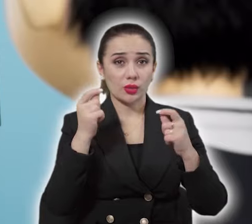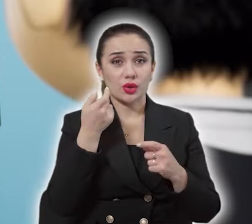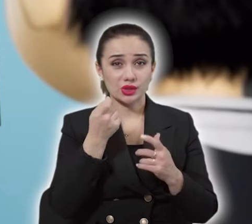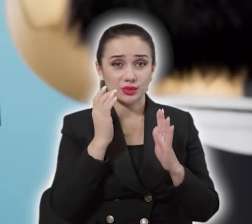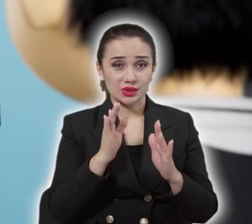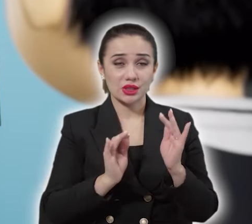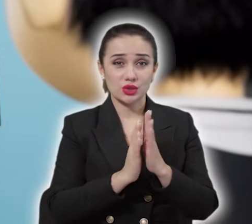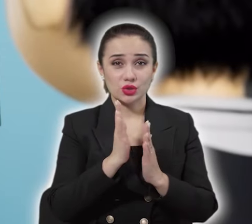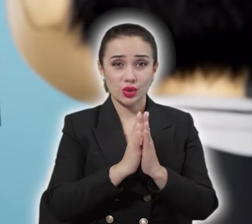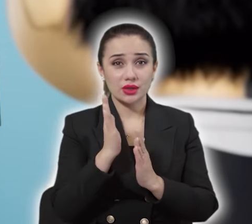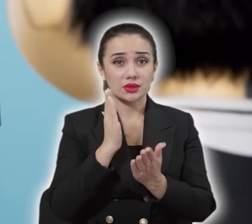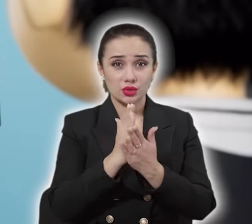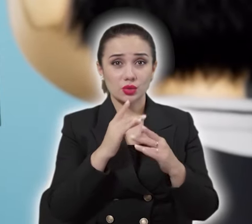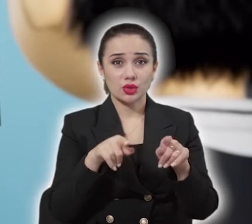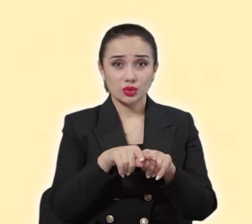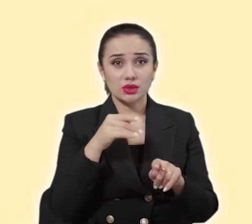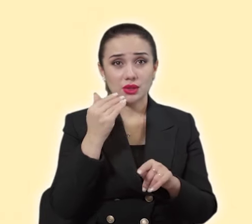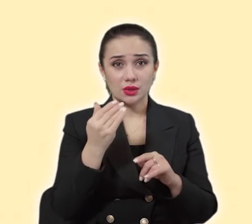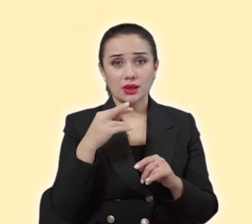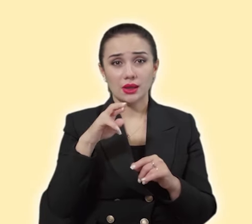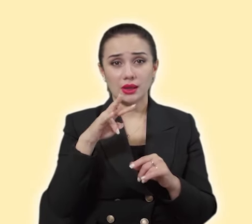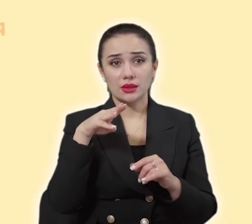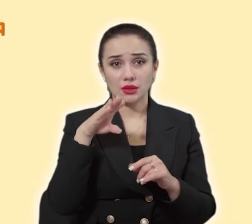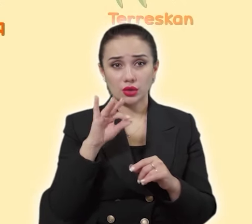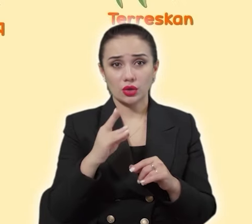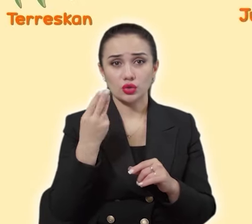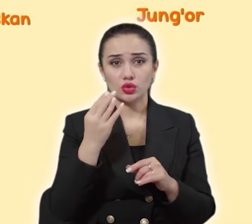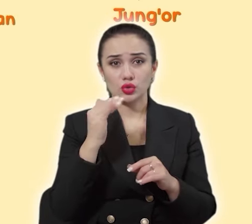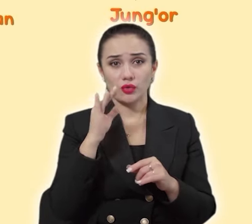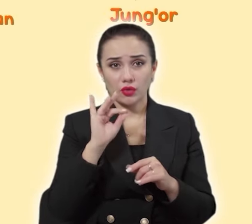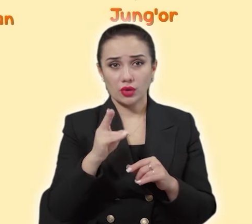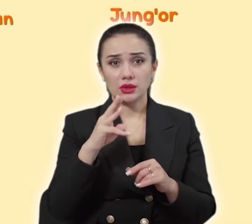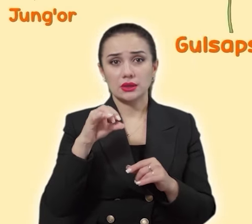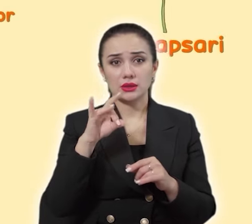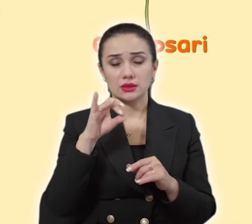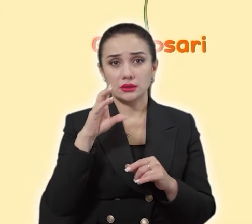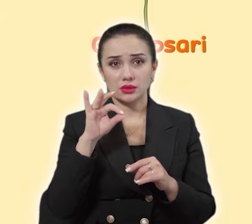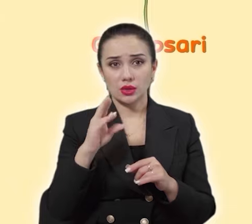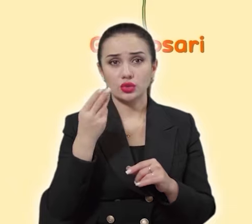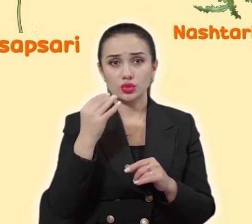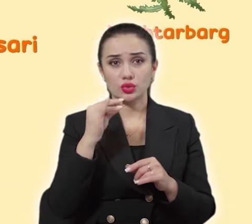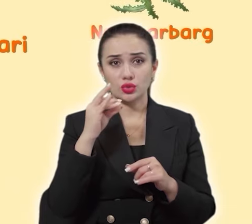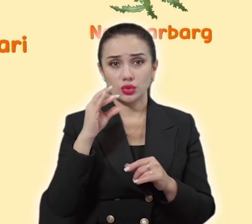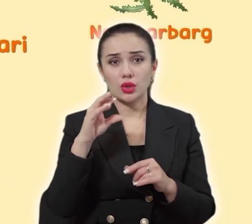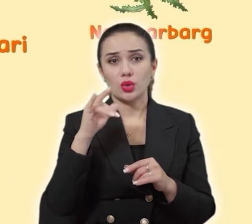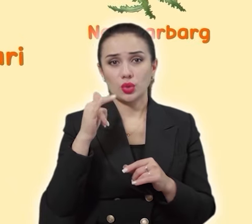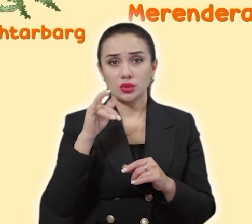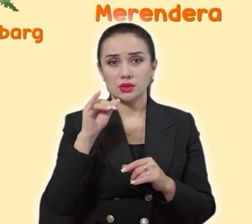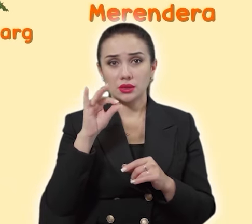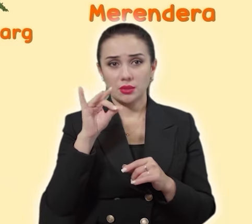Yomg'ir oz bo'lsa-da cho'llarda o'simliklar o'sadi. Bular yantoq, shuvoq, tereskan,